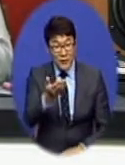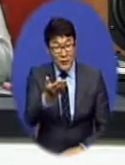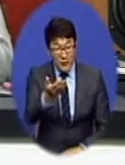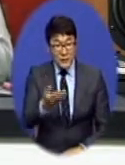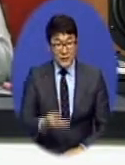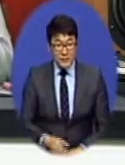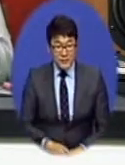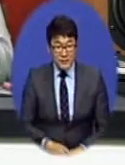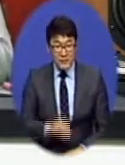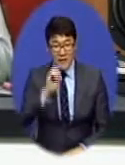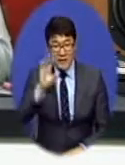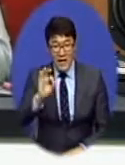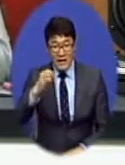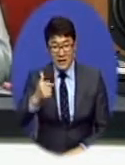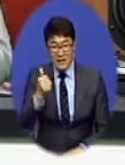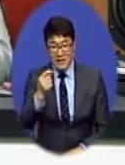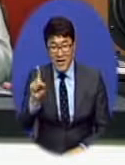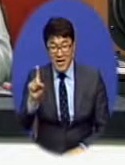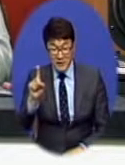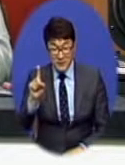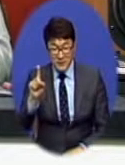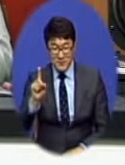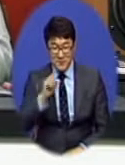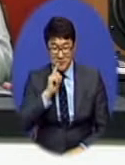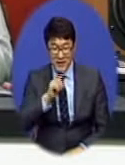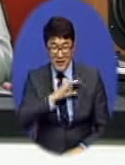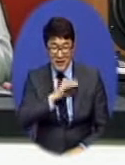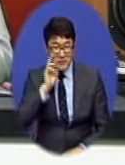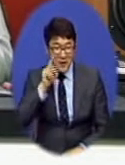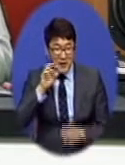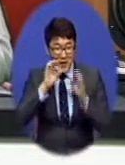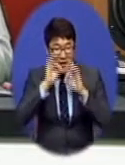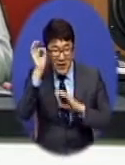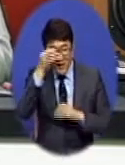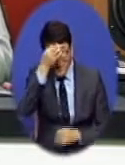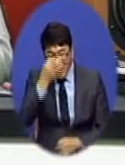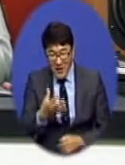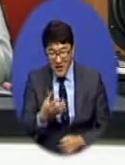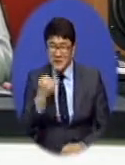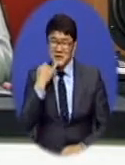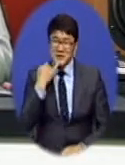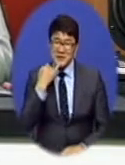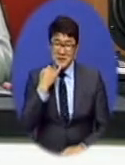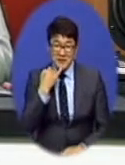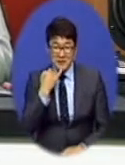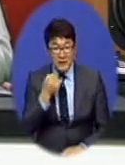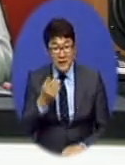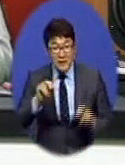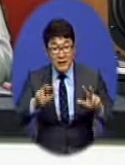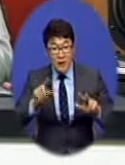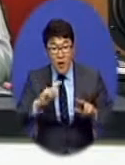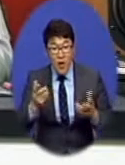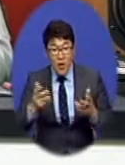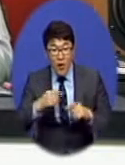양은미님. 양은아요. 양은아님. 아이, 예. 참. 네. 죄송합니다. 양해 부탁드릴게요. 예, 양은아님. 양은아님, 예. 뭐